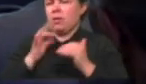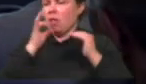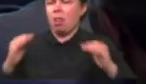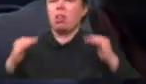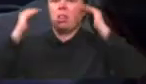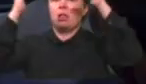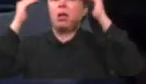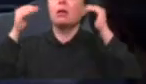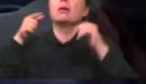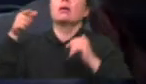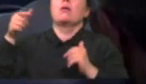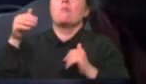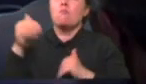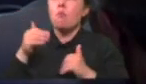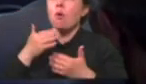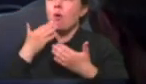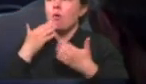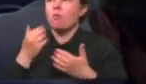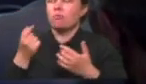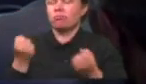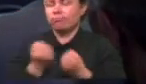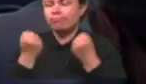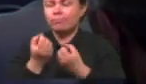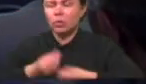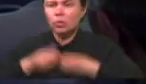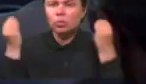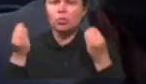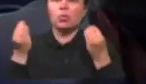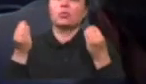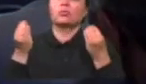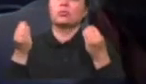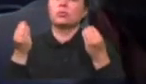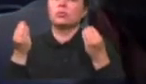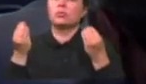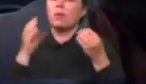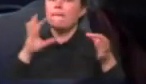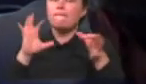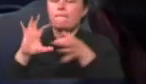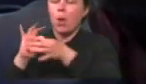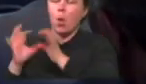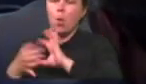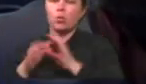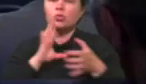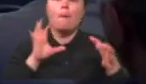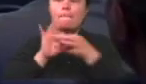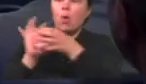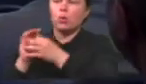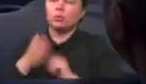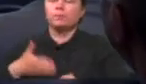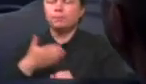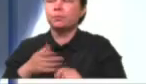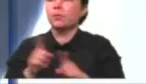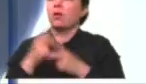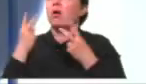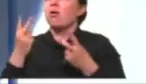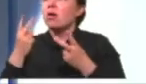tej inwestycji nadal będziemy mogli tak intensywnie jak do tej pory rozwijać połączenia kolejowe. No i ważnym są również